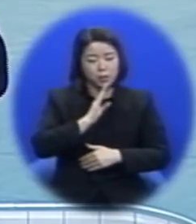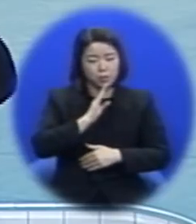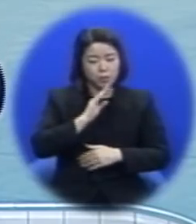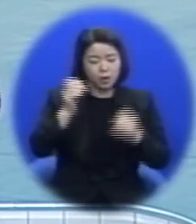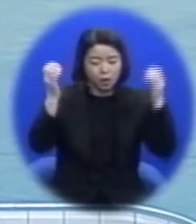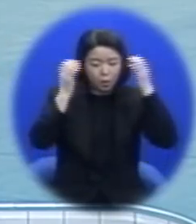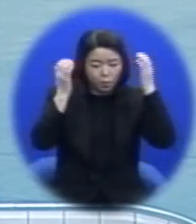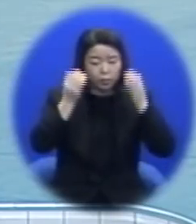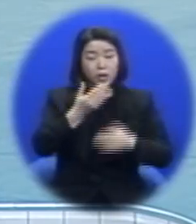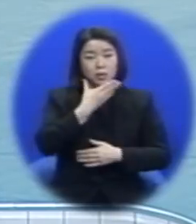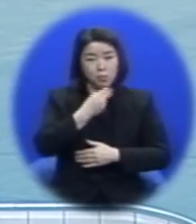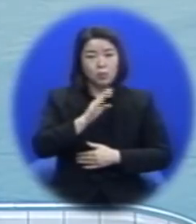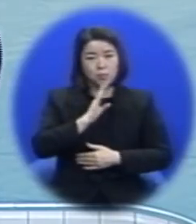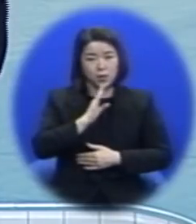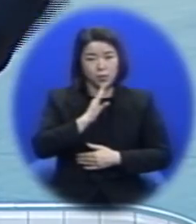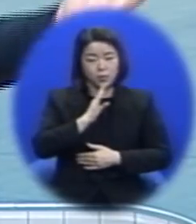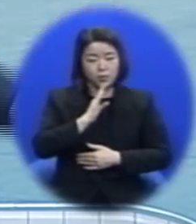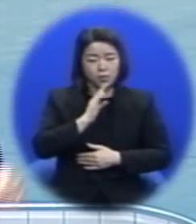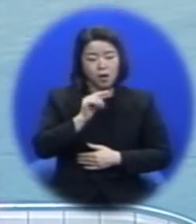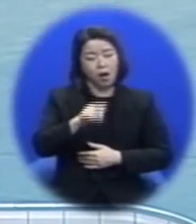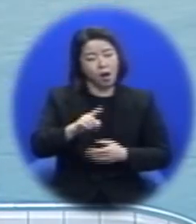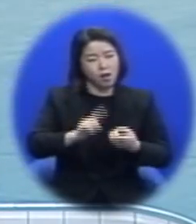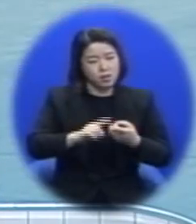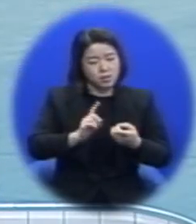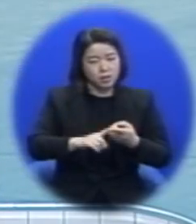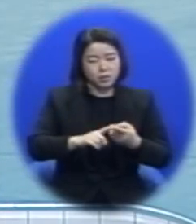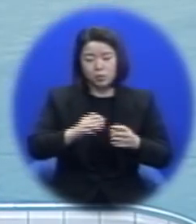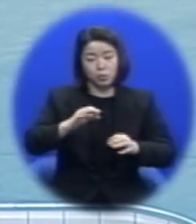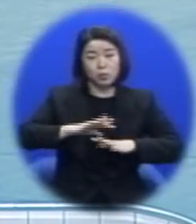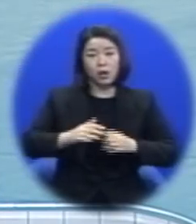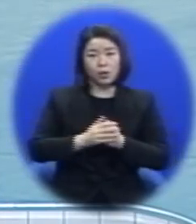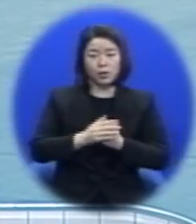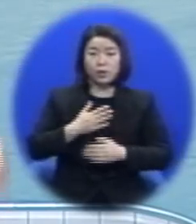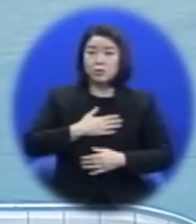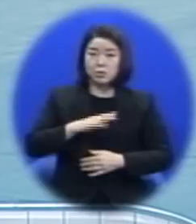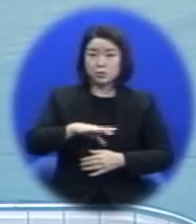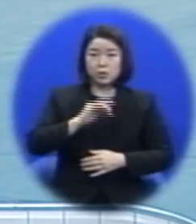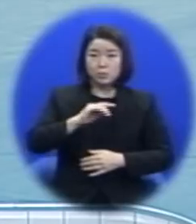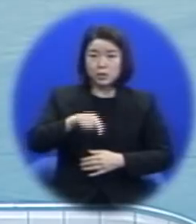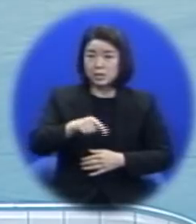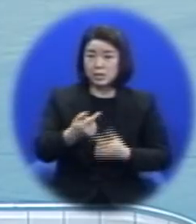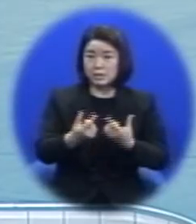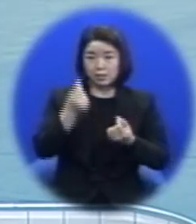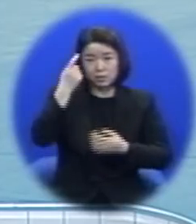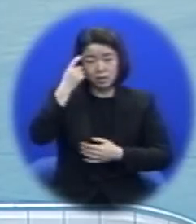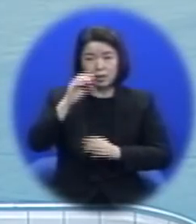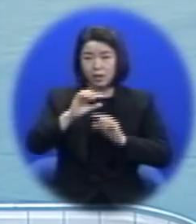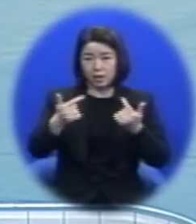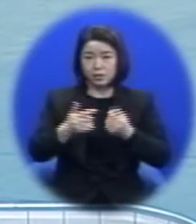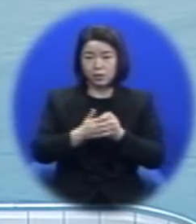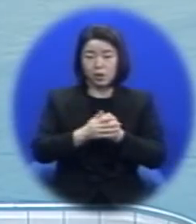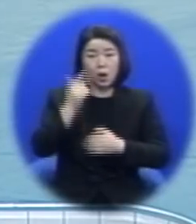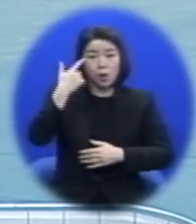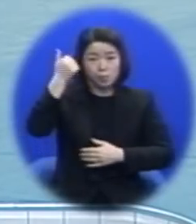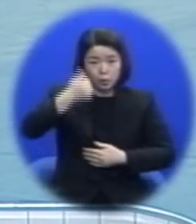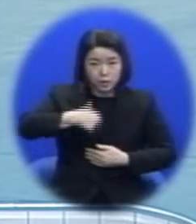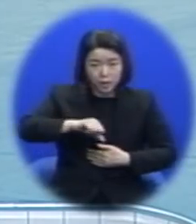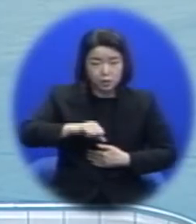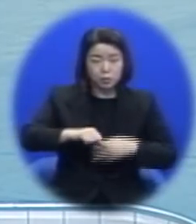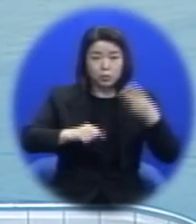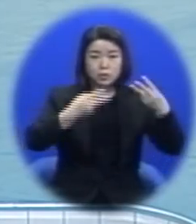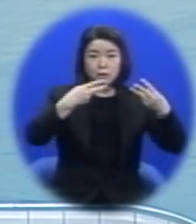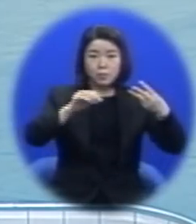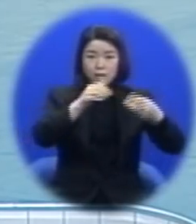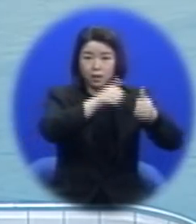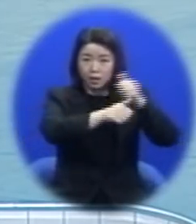그 자체는 놀라운 것이었어요. 왜냐하면 처음부터 그런 건 아니었기 때문에. 목사의 아들이고 3대째 목사지만 처음부터